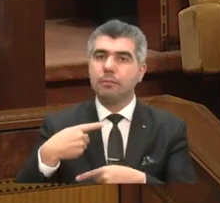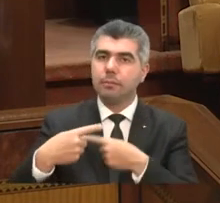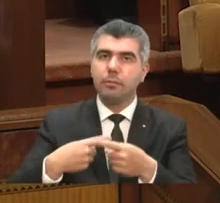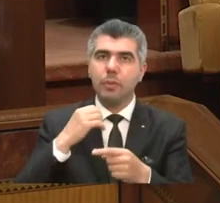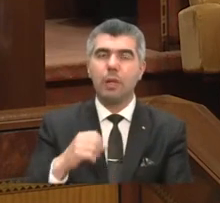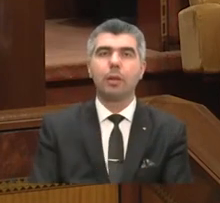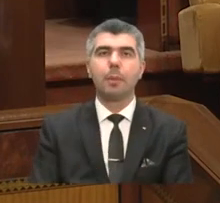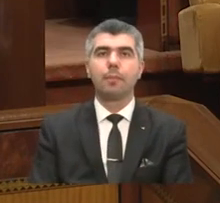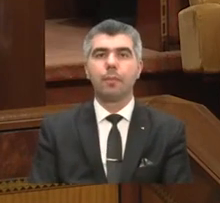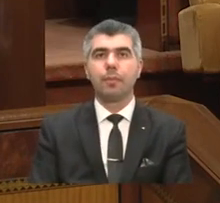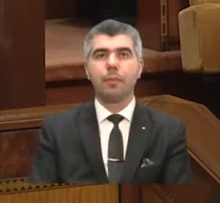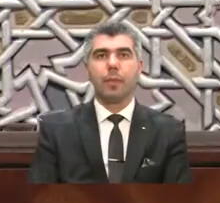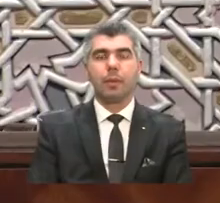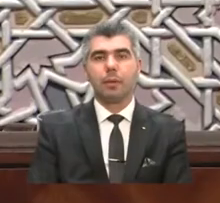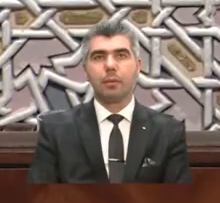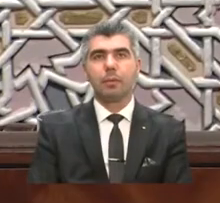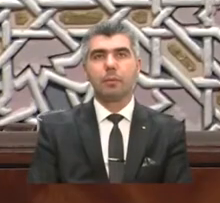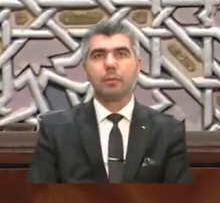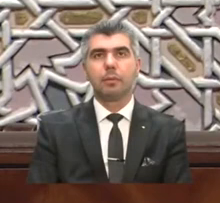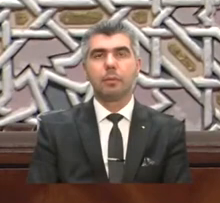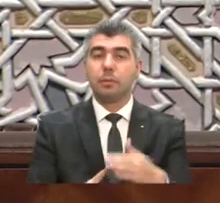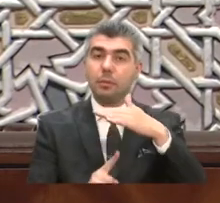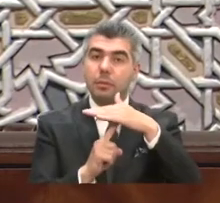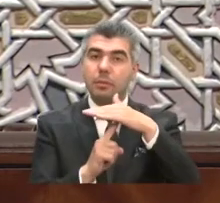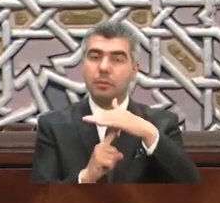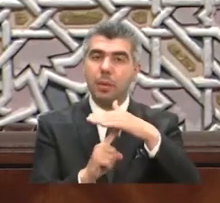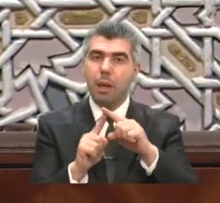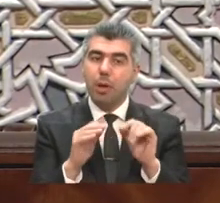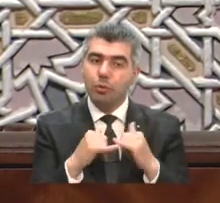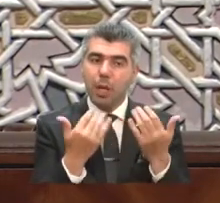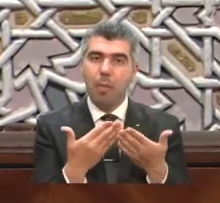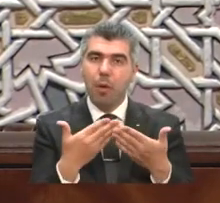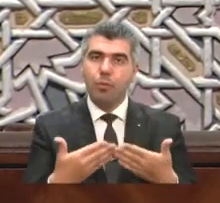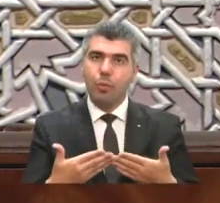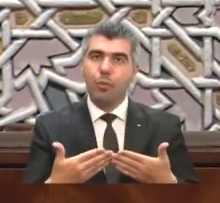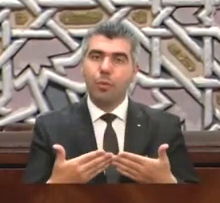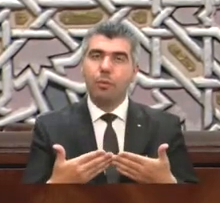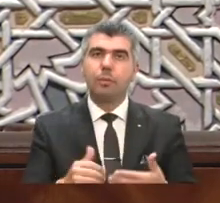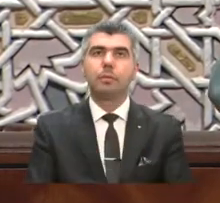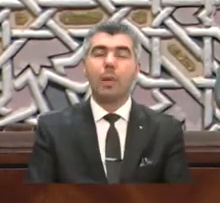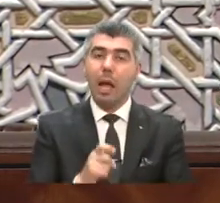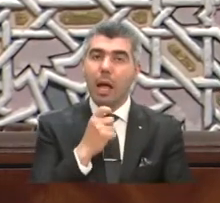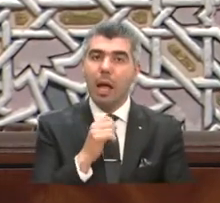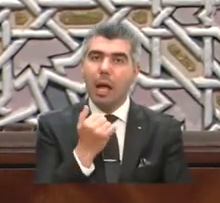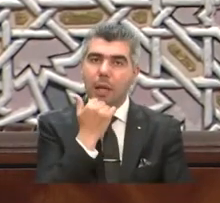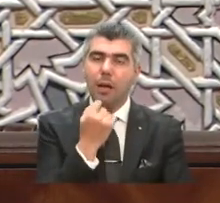سيد سيد النائب المحترم، الله يخليك، نقطة نظام في التسيير، في التسيير، الله يجازيك بخير.